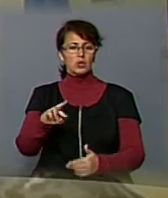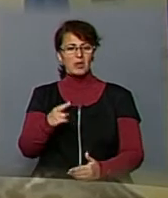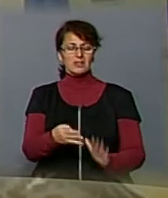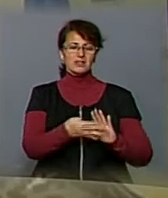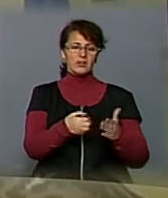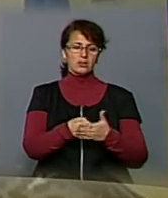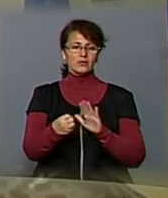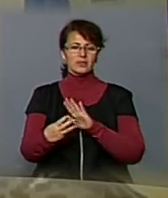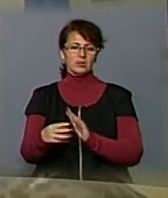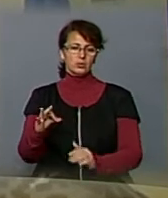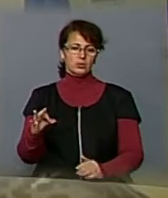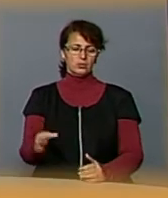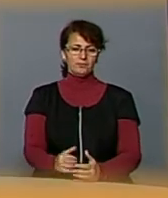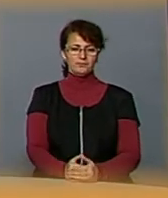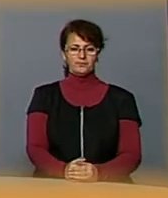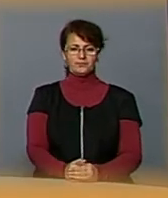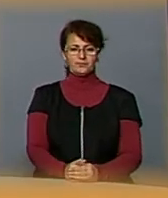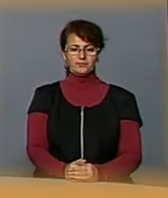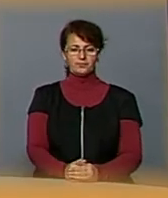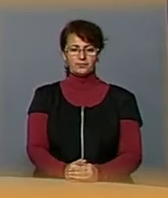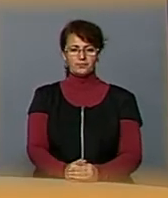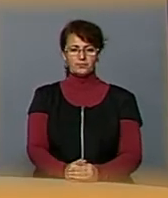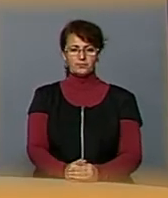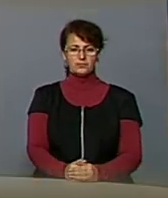до 18.00.